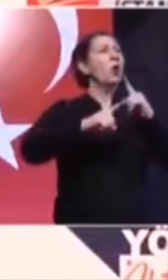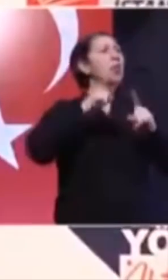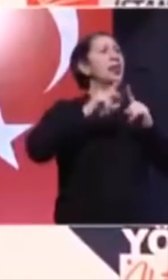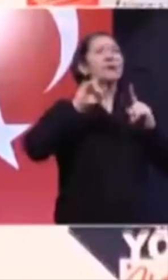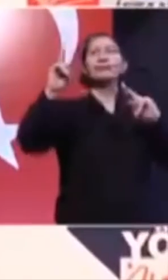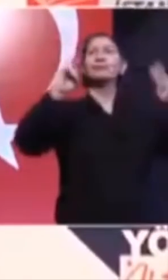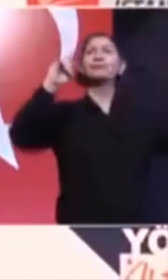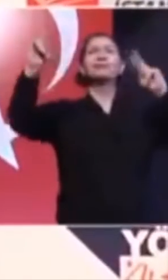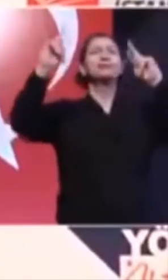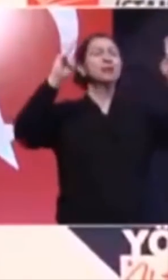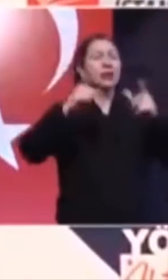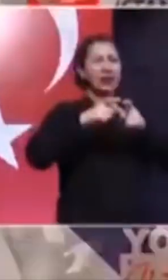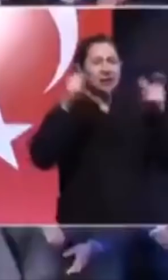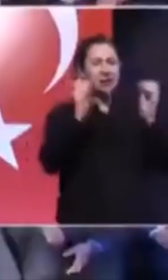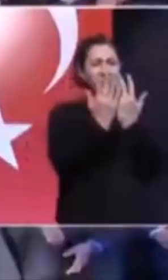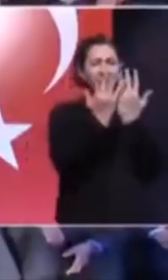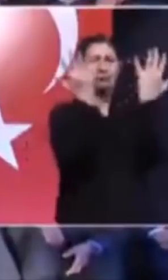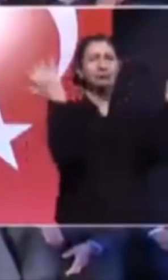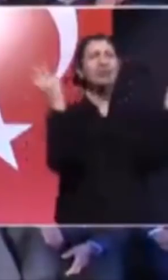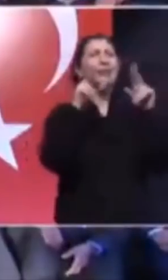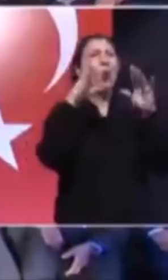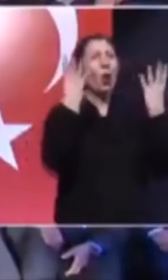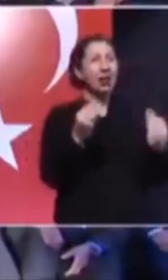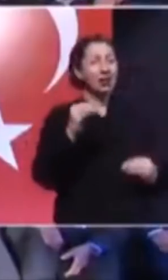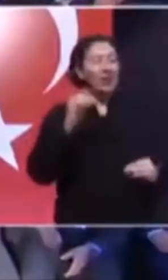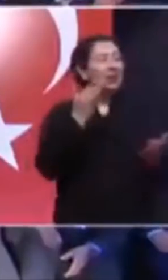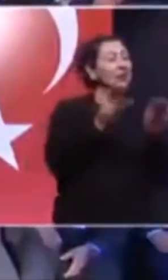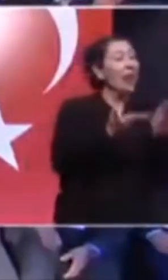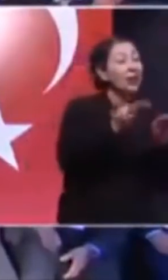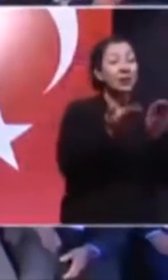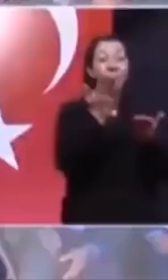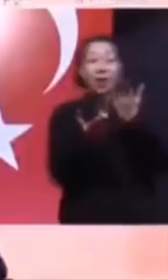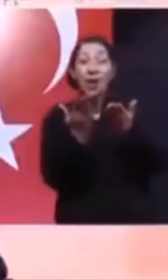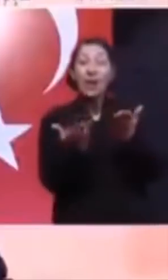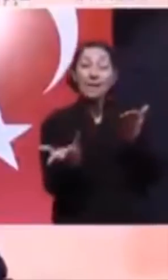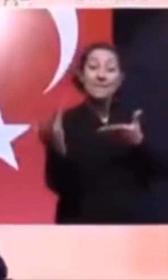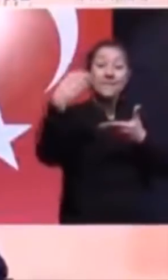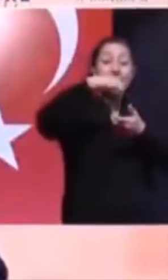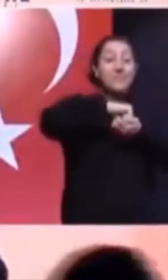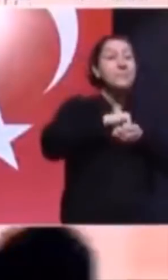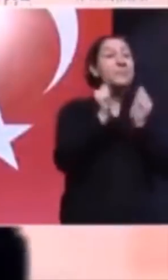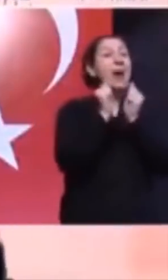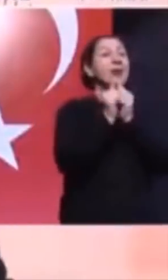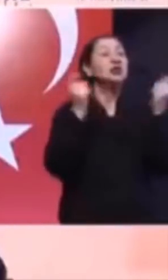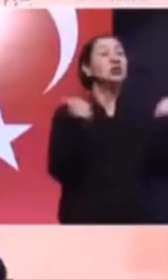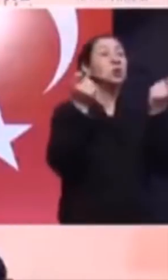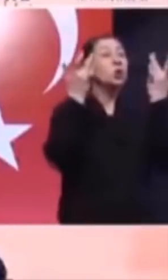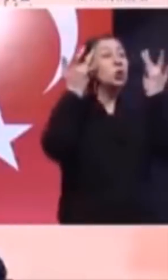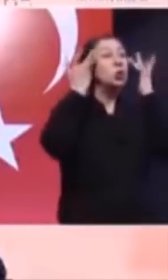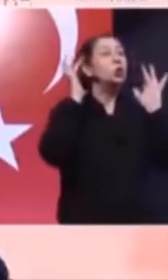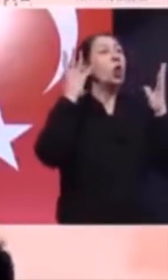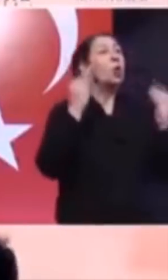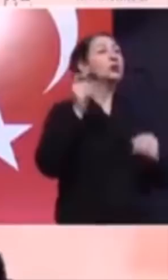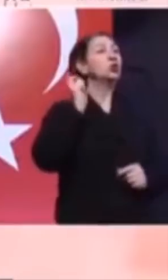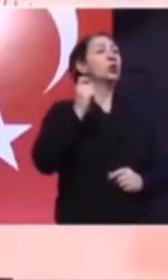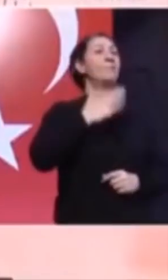partileri geniş bir yelpazede değerlendirmeye ve bir arada çalışmayı kültür edinmeye